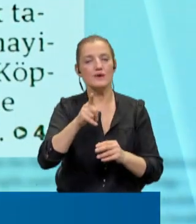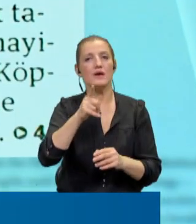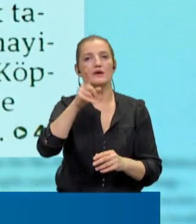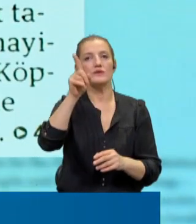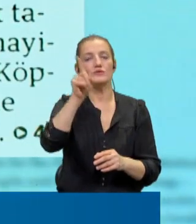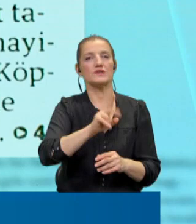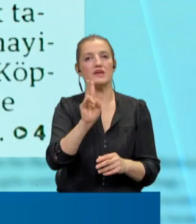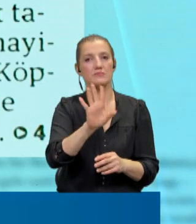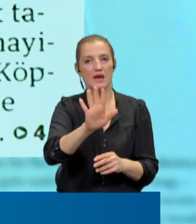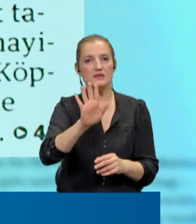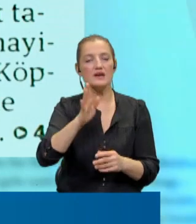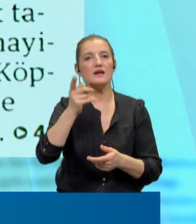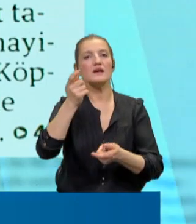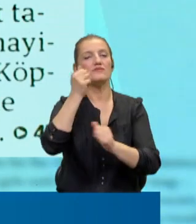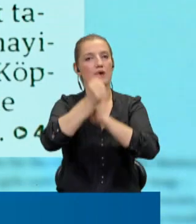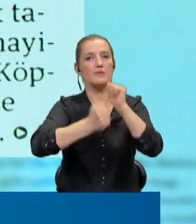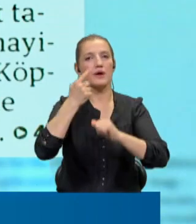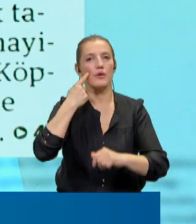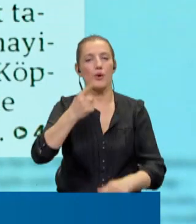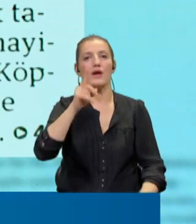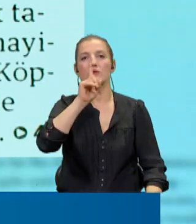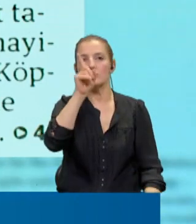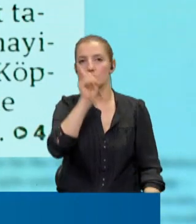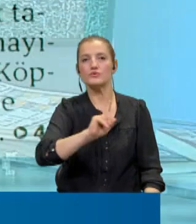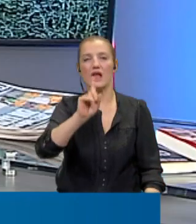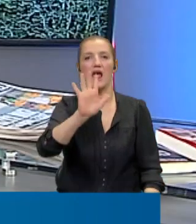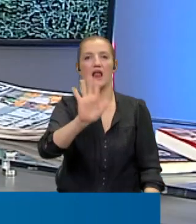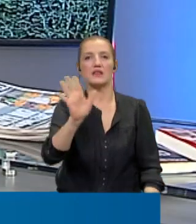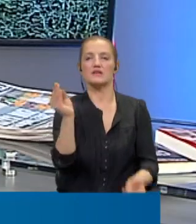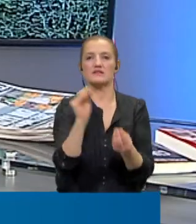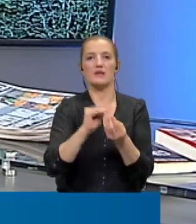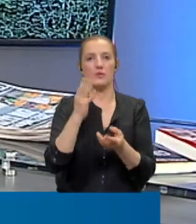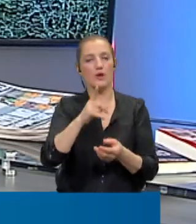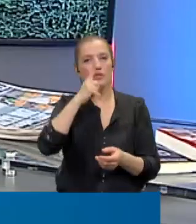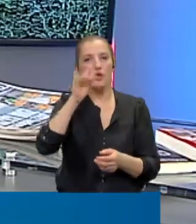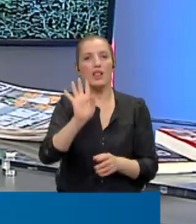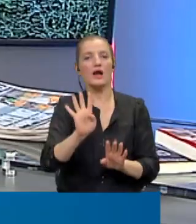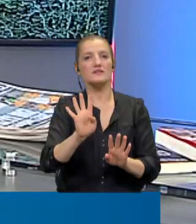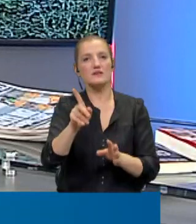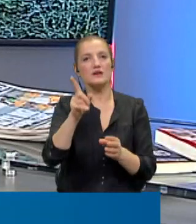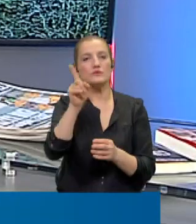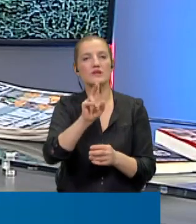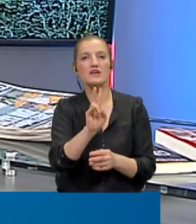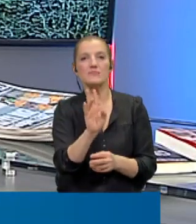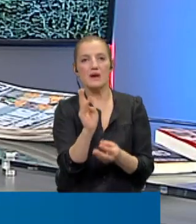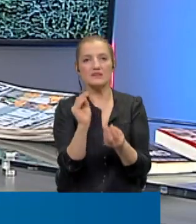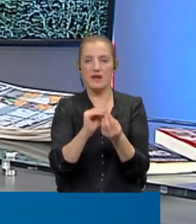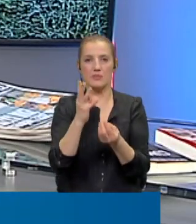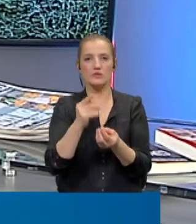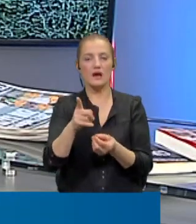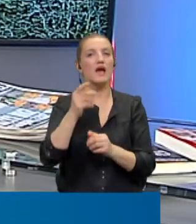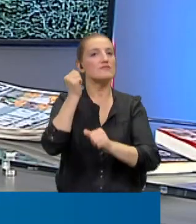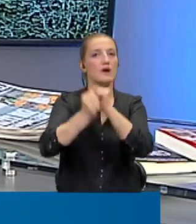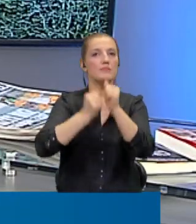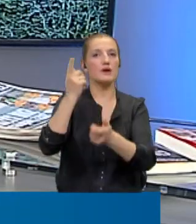sanayide 100 de 50 Şimdi doğalgazda biz yüzde yirmi beş zammı uygulayacağız sanayide kullanılan o